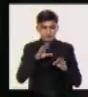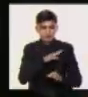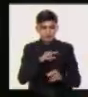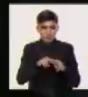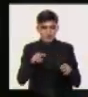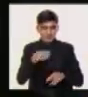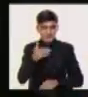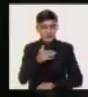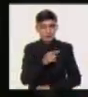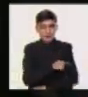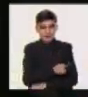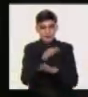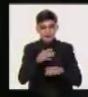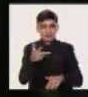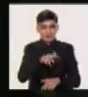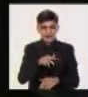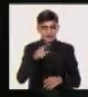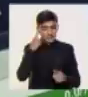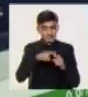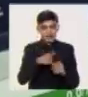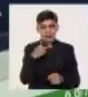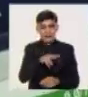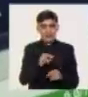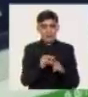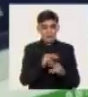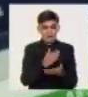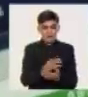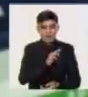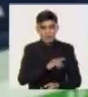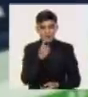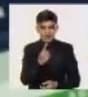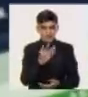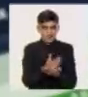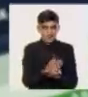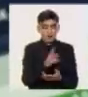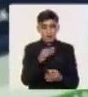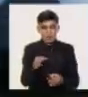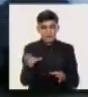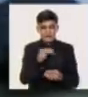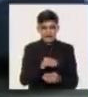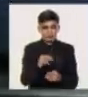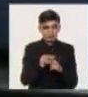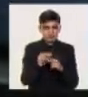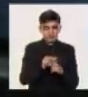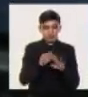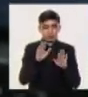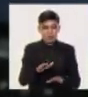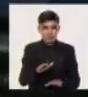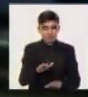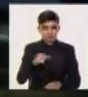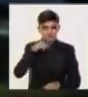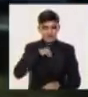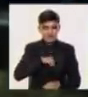больнице 3 аппарата лучевой терапии. 2 на ремонте, поэтому работает всего 1. Но каждый аппарат лечит только